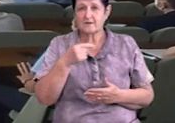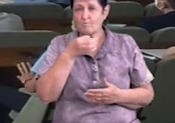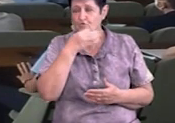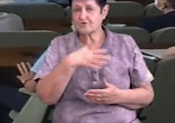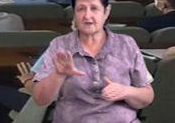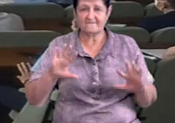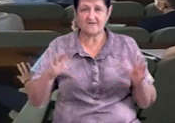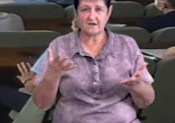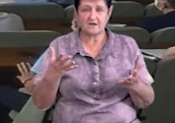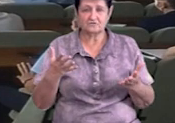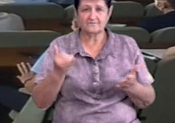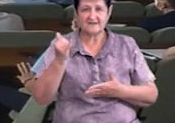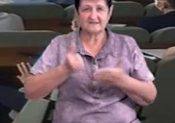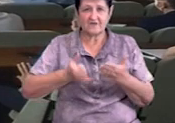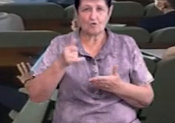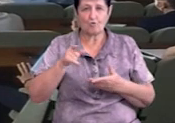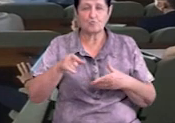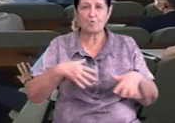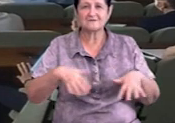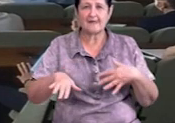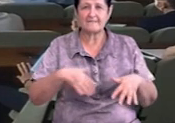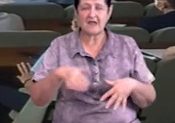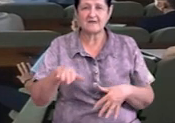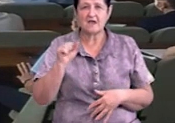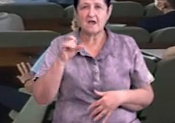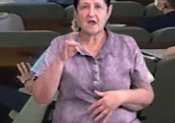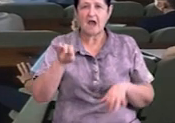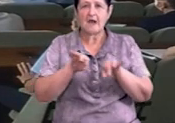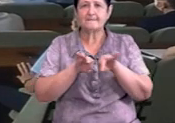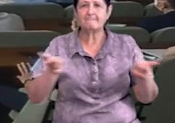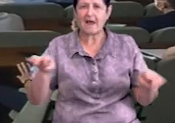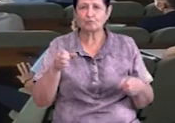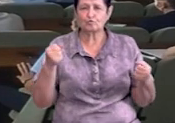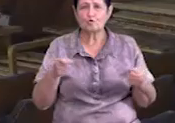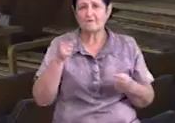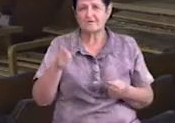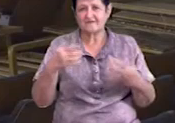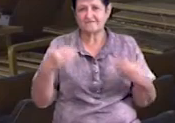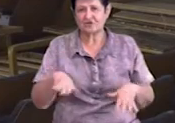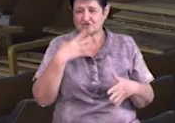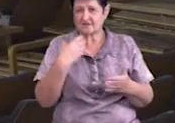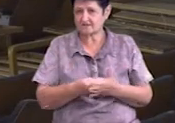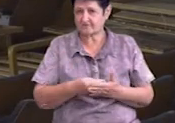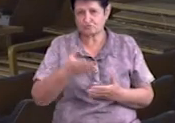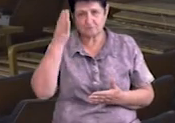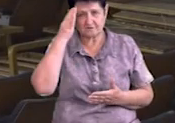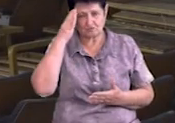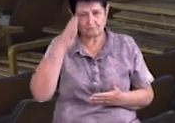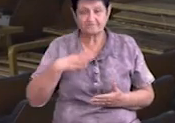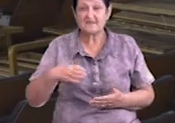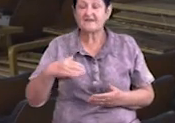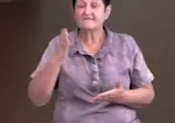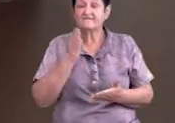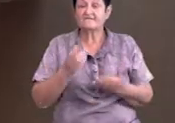випадку сварний шов він ослабляє арматуру і вона вже втрачає свою несучу здатність. Виявили тріщини у школі під